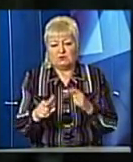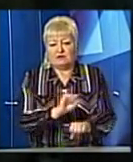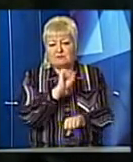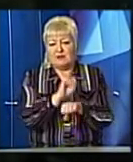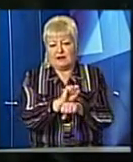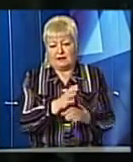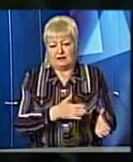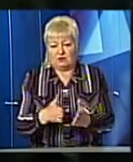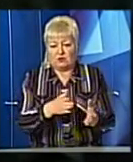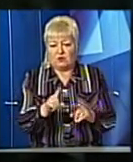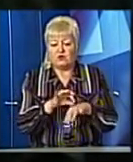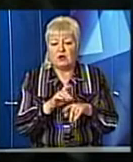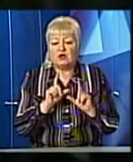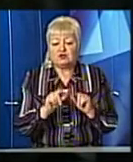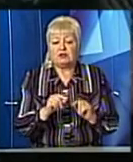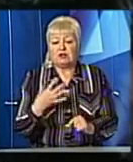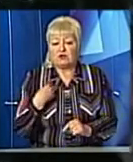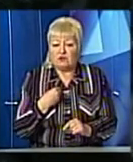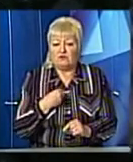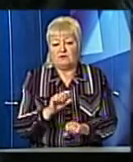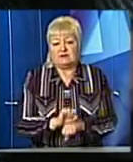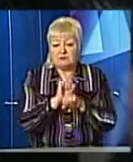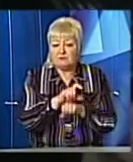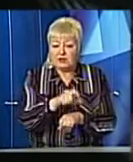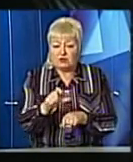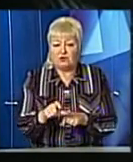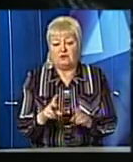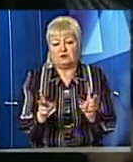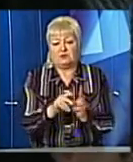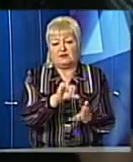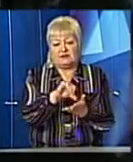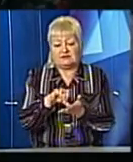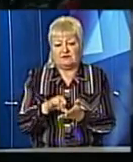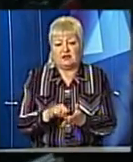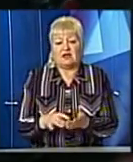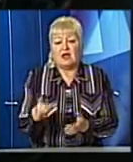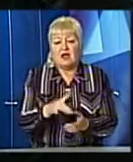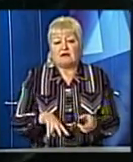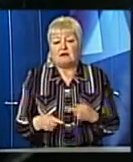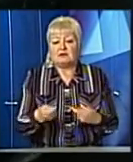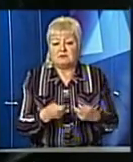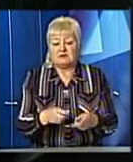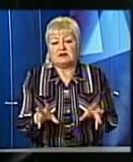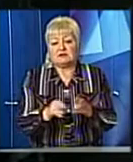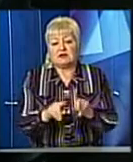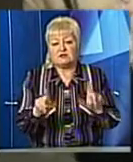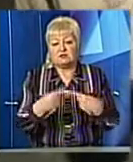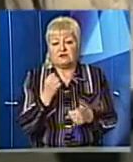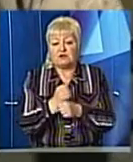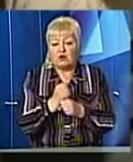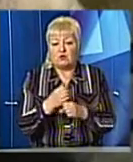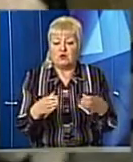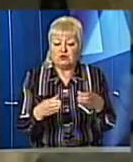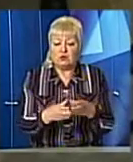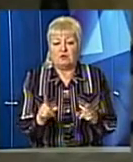що веде до Львова. Однак із пікетувальниками зустрілися представники райадміністрації. Разом створили робочу групу, яка